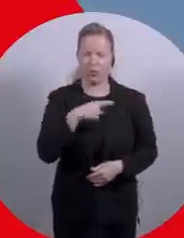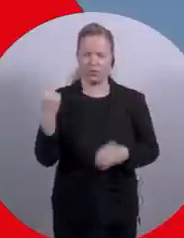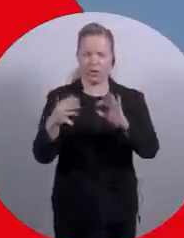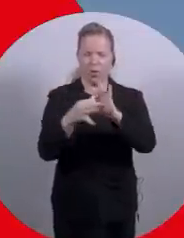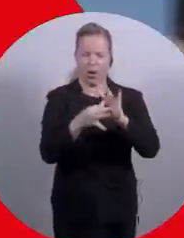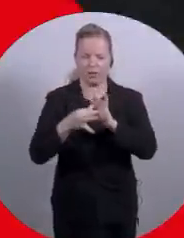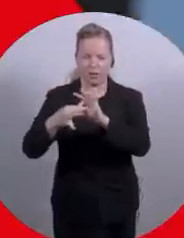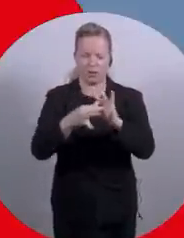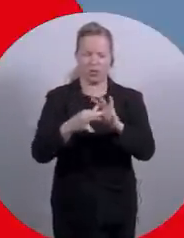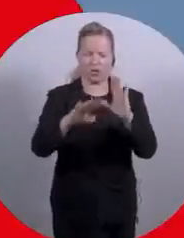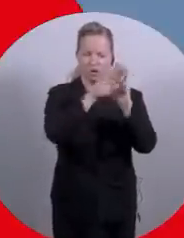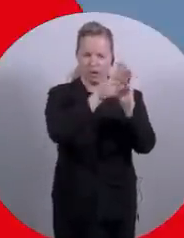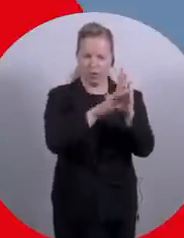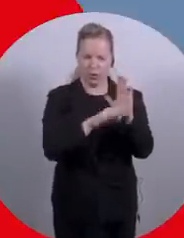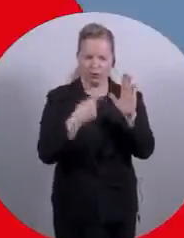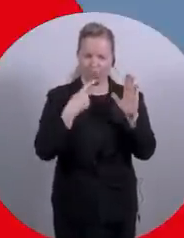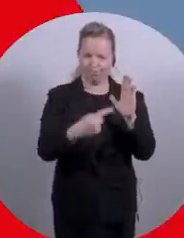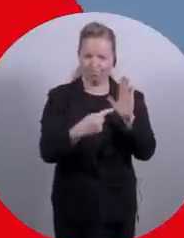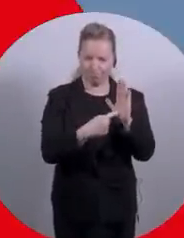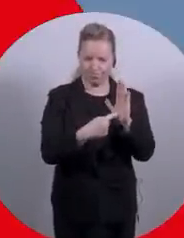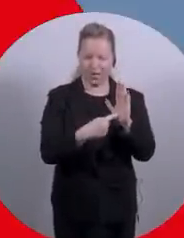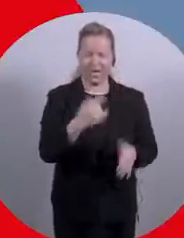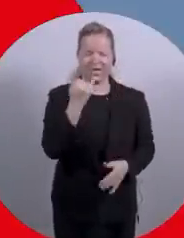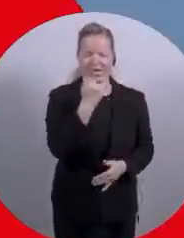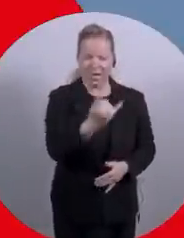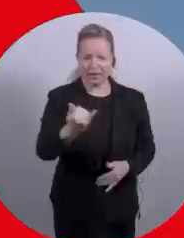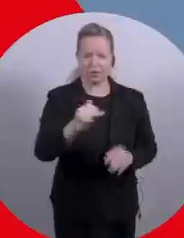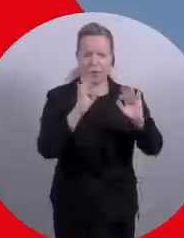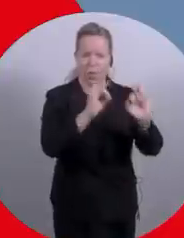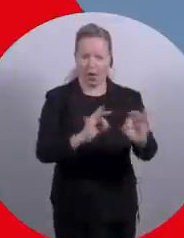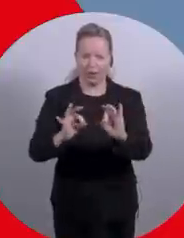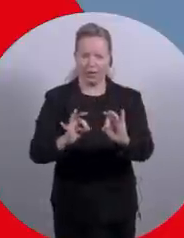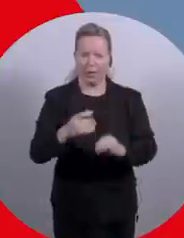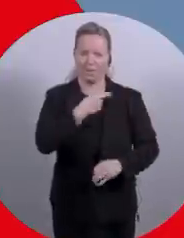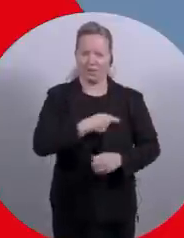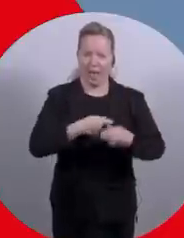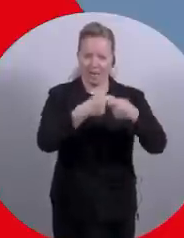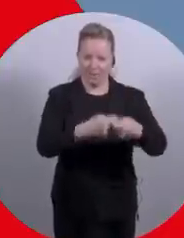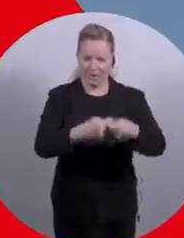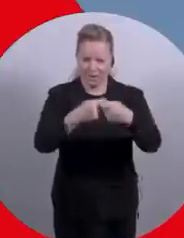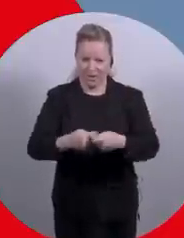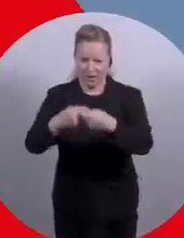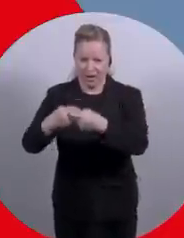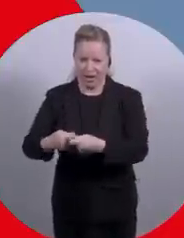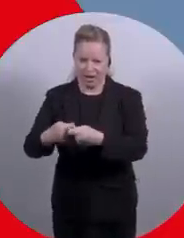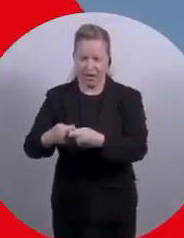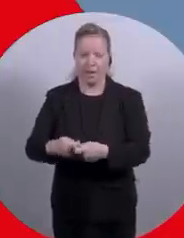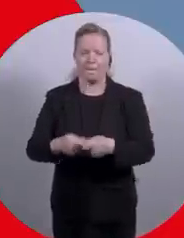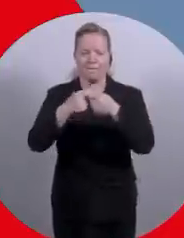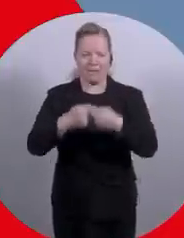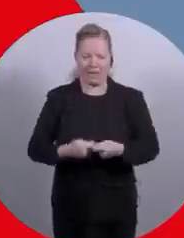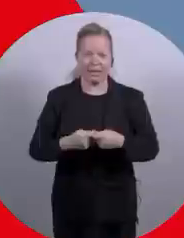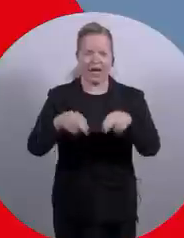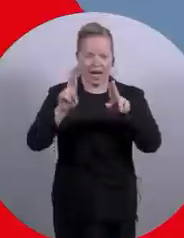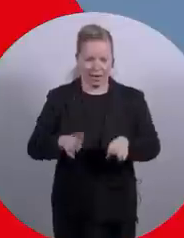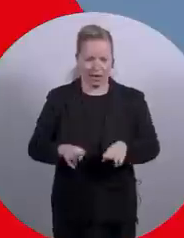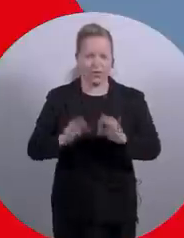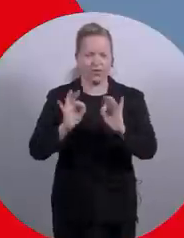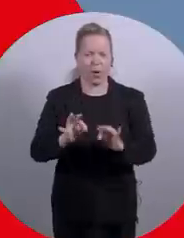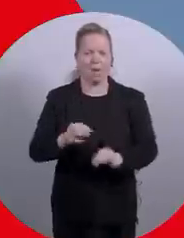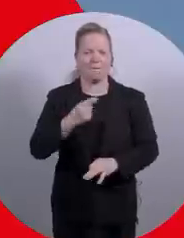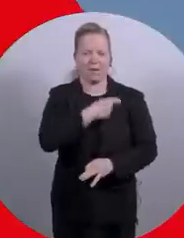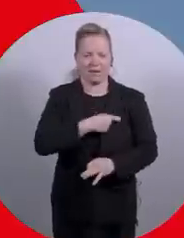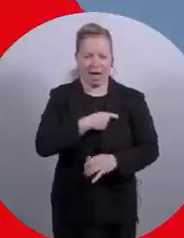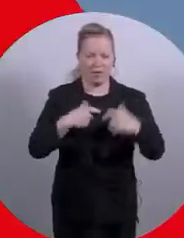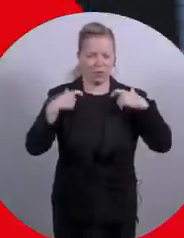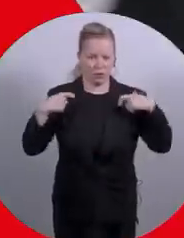organisationsstatuts jedes ordentliche Parteimitglied im Sinne der Mitgliederrechte für Parteifunktionen bewerben